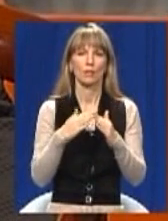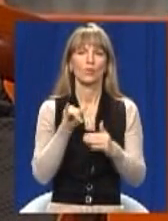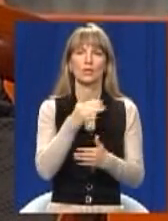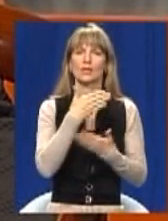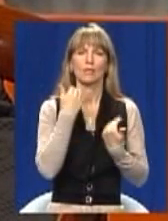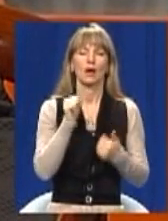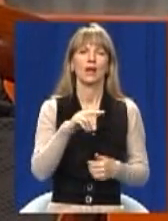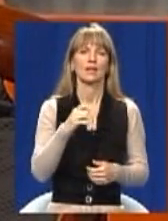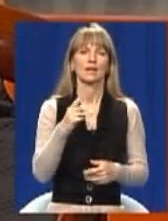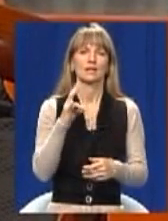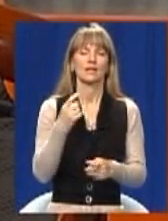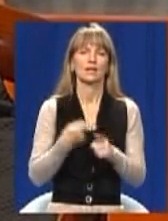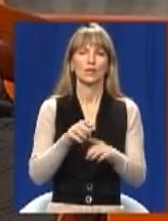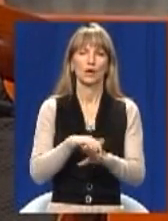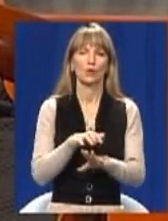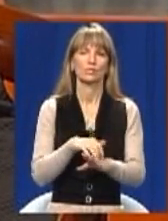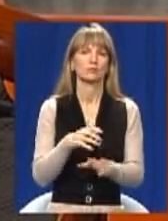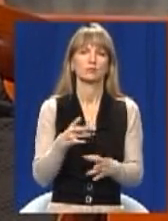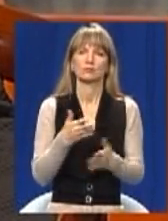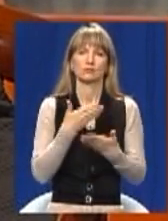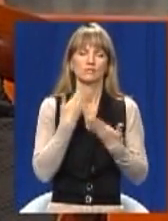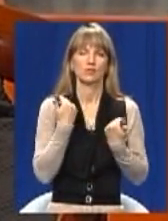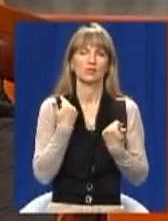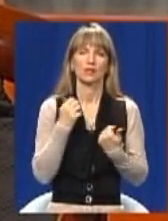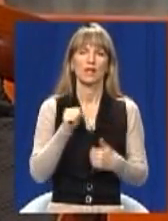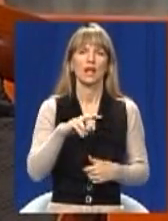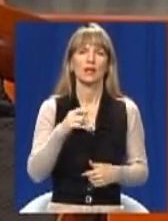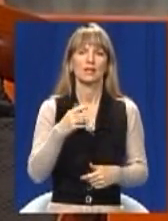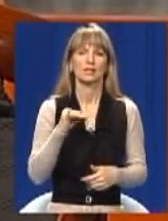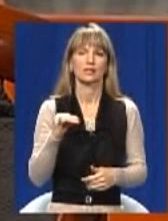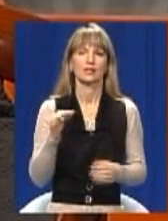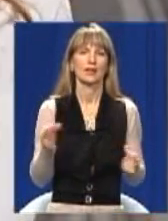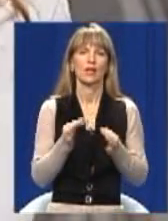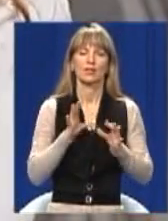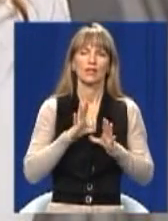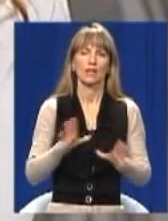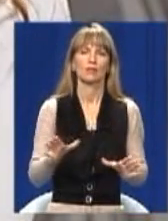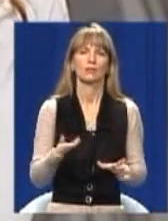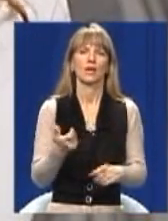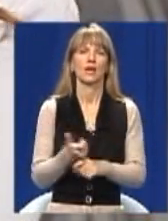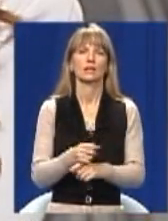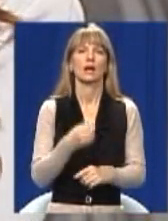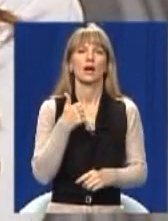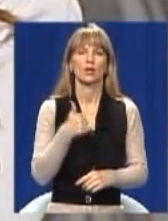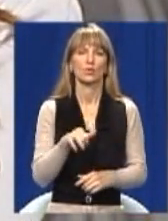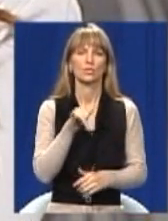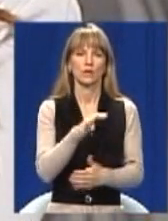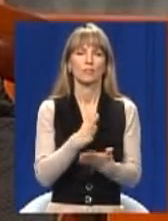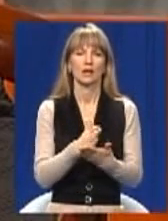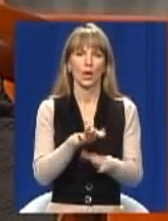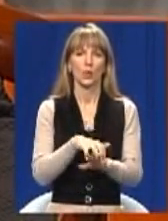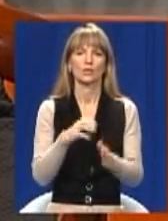котиків? Ні, у мене немає алергії. Ну, взагалі ніколи не було. Це дуже добре. А в тебе є котики